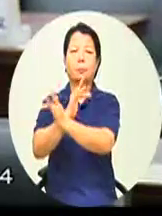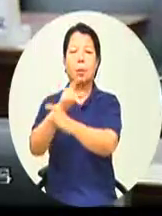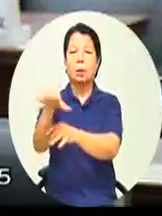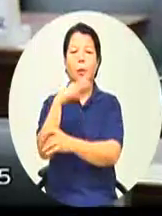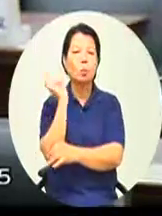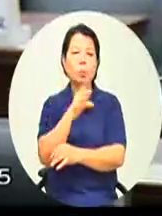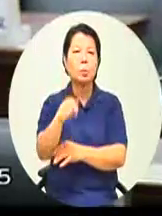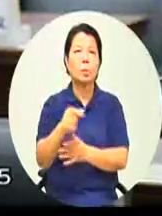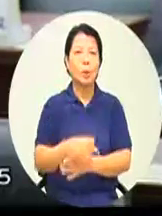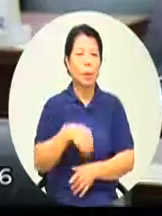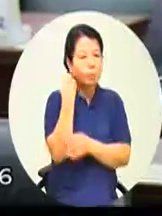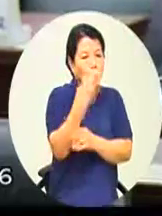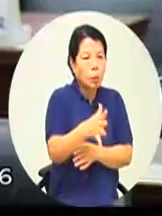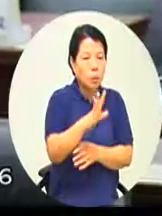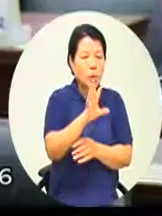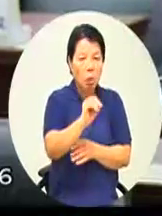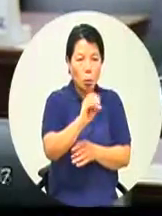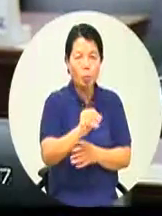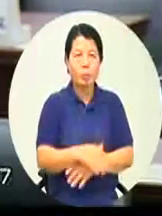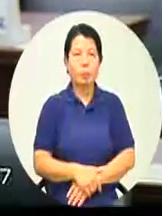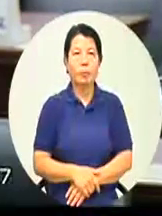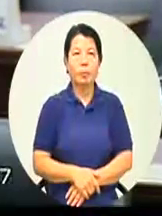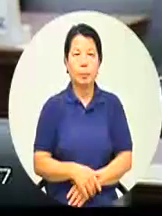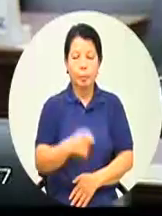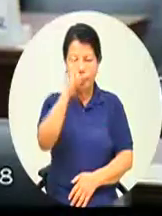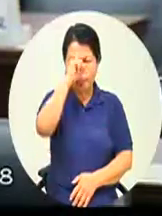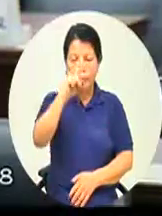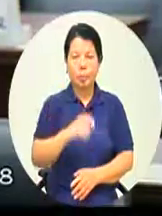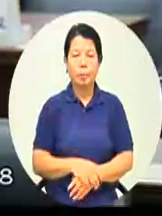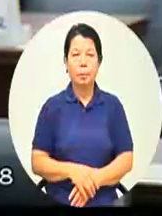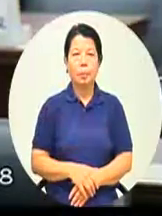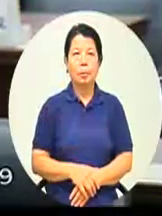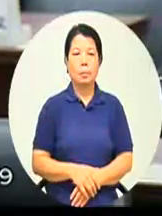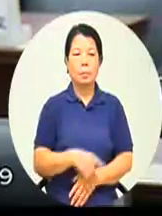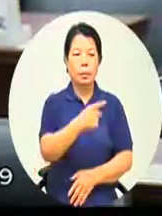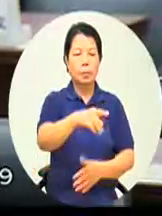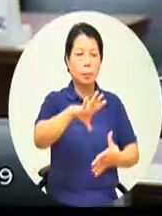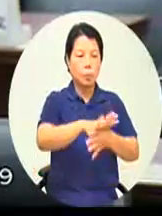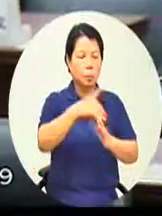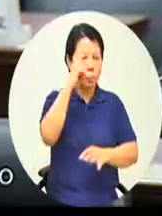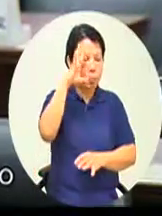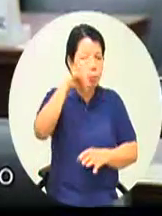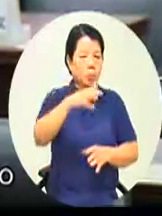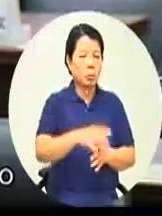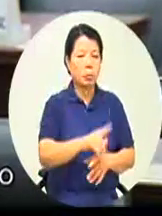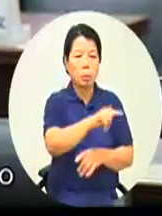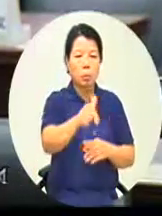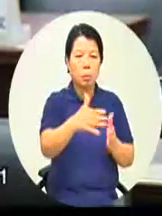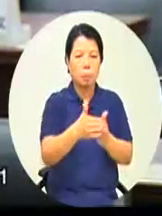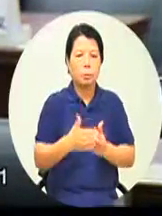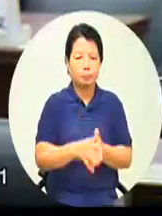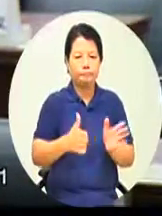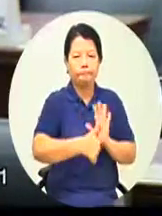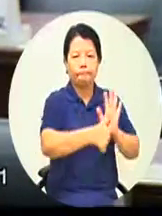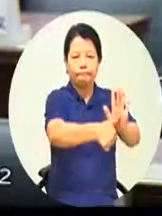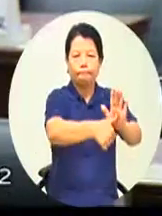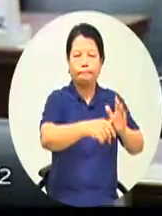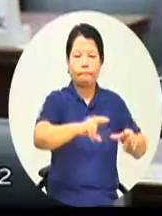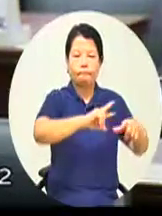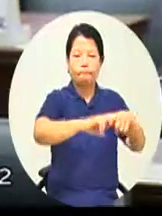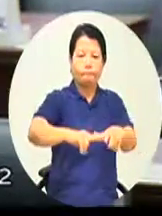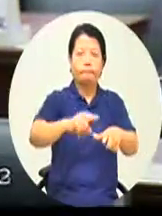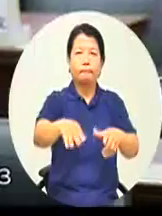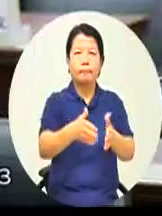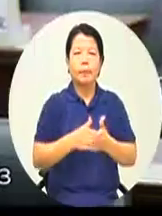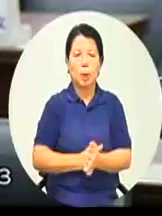看咱阁有新的花样无？啊！我是希望讲，咱爱去把这些文创的物件，会当甲发扬光大。咱办过